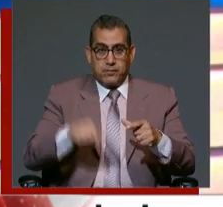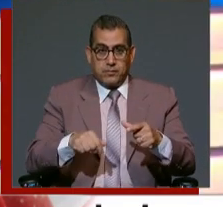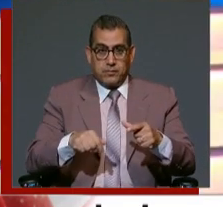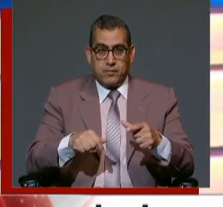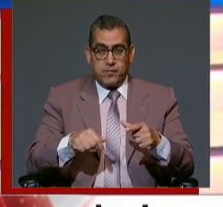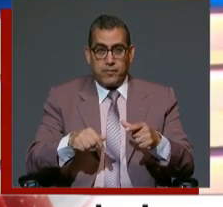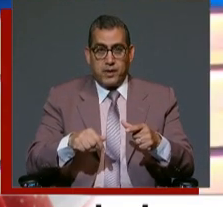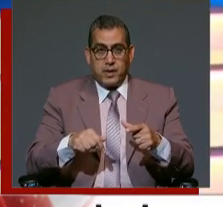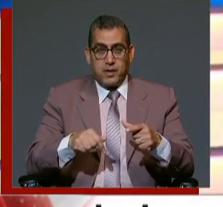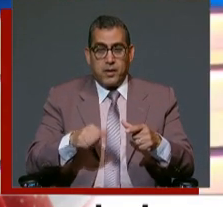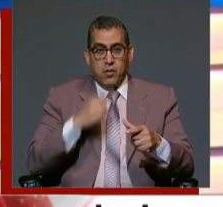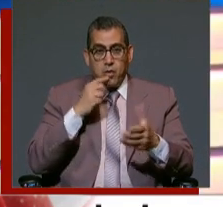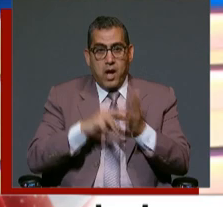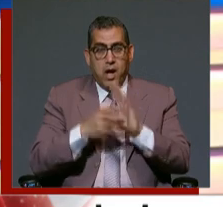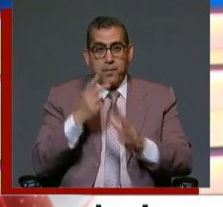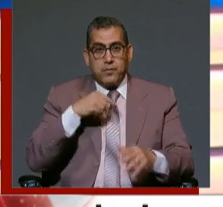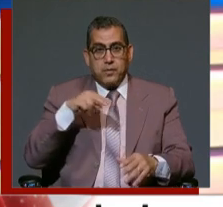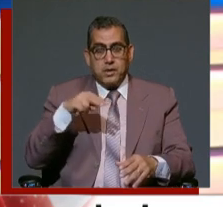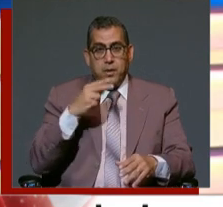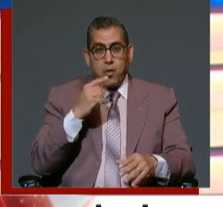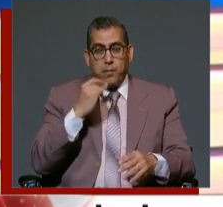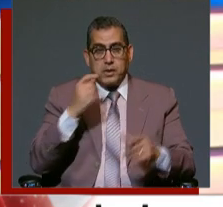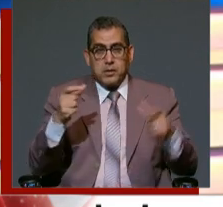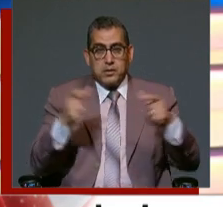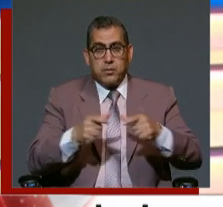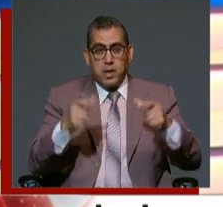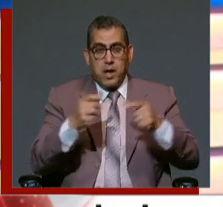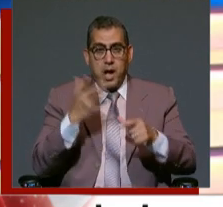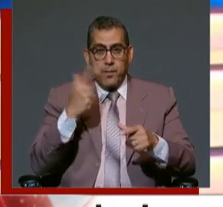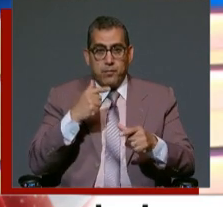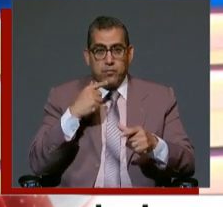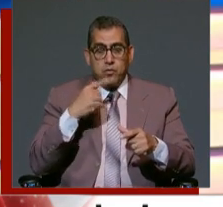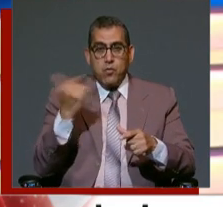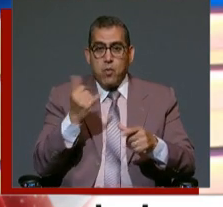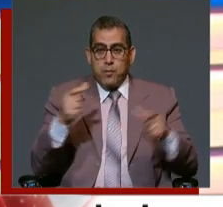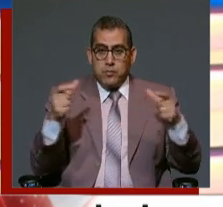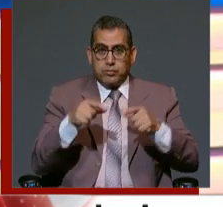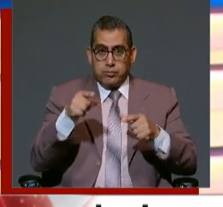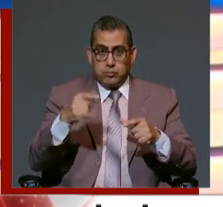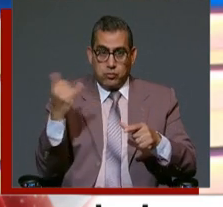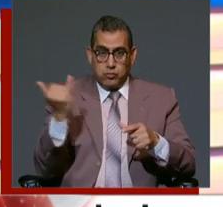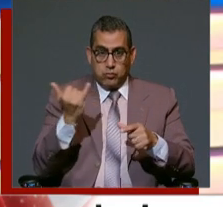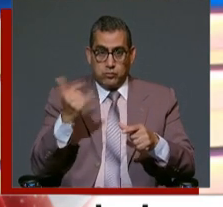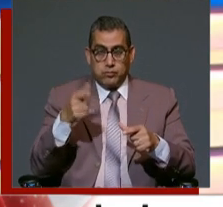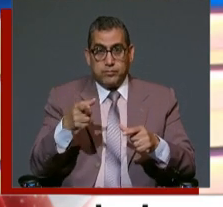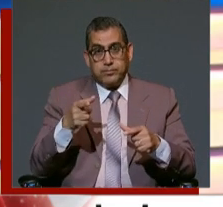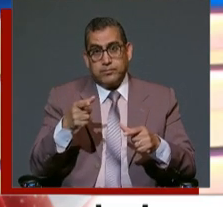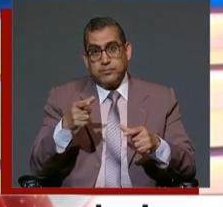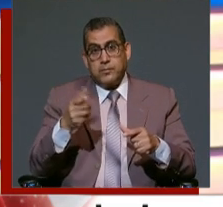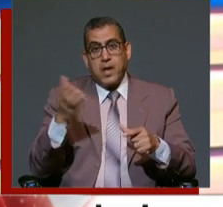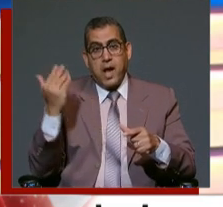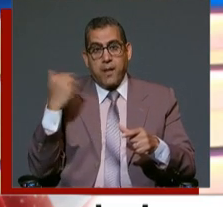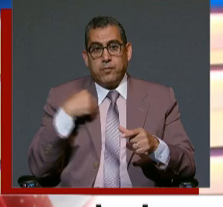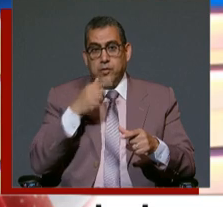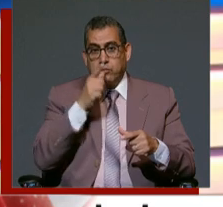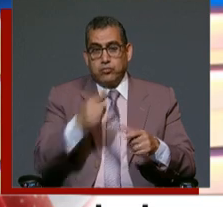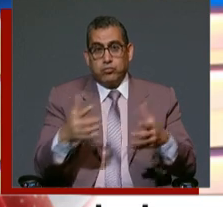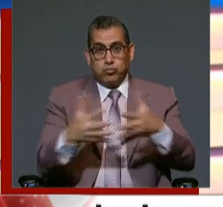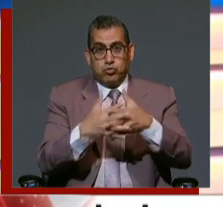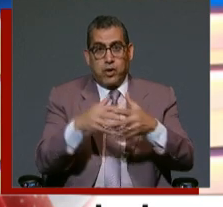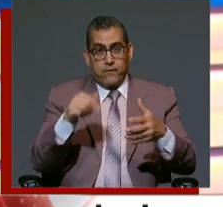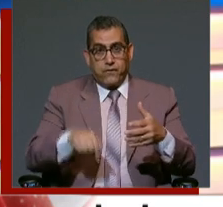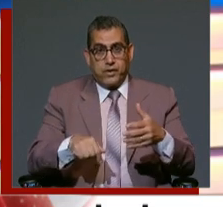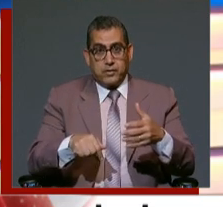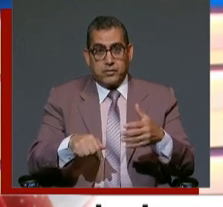الاجتماع 58 كأحد الاجتماعات السنوية المهمة كما ذكرت لحضراتكم، ربما يشارك